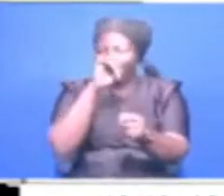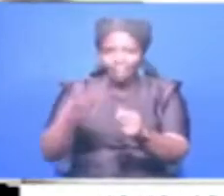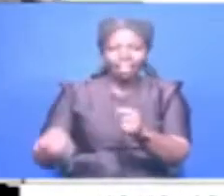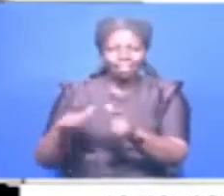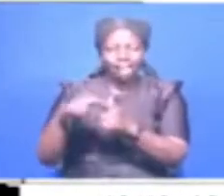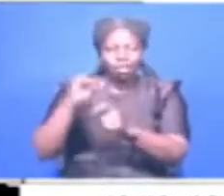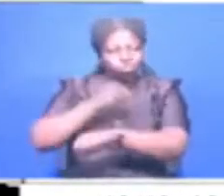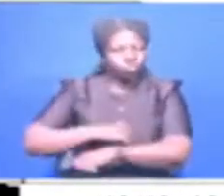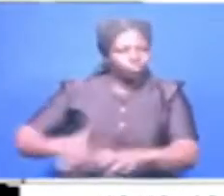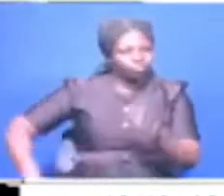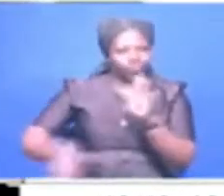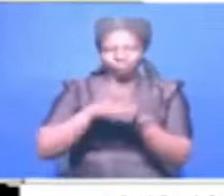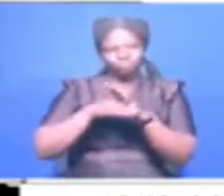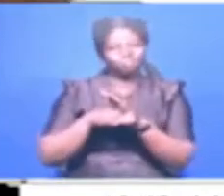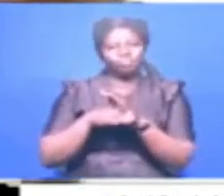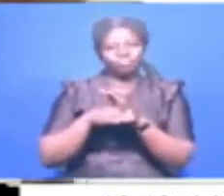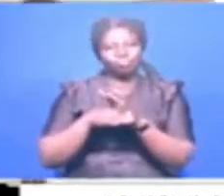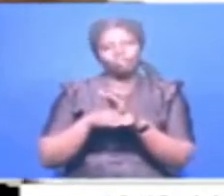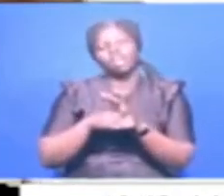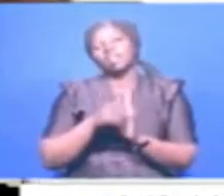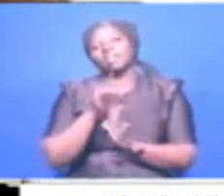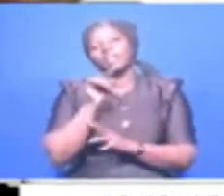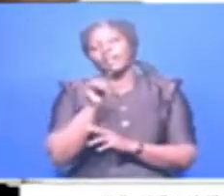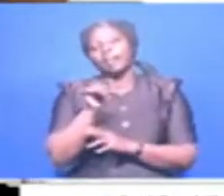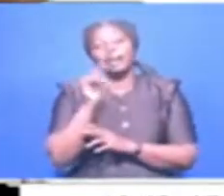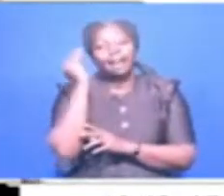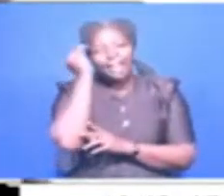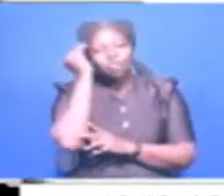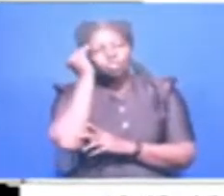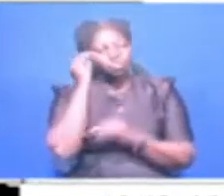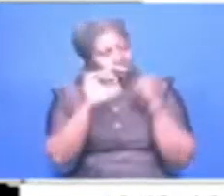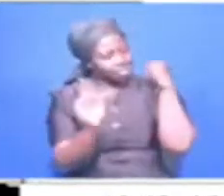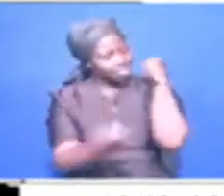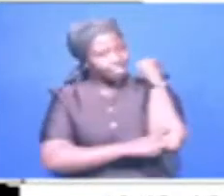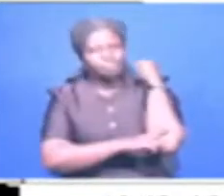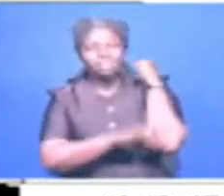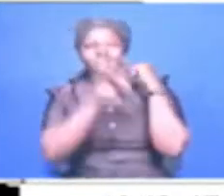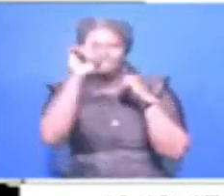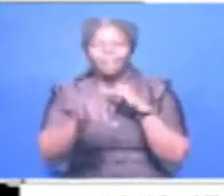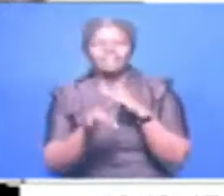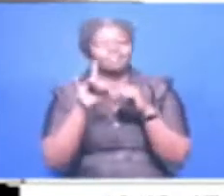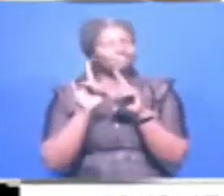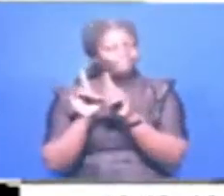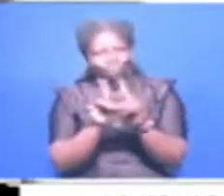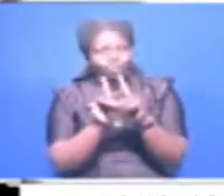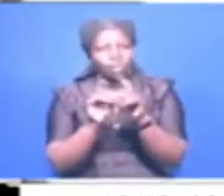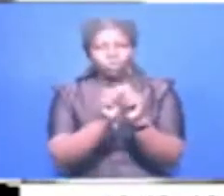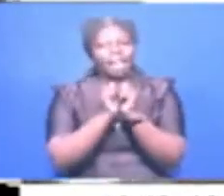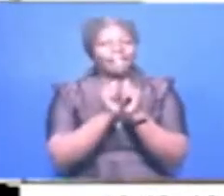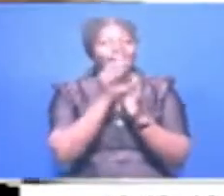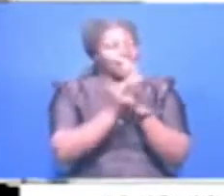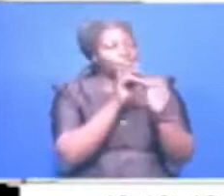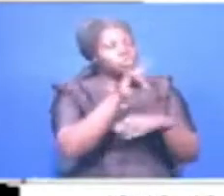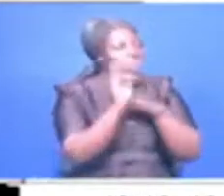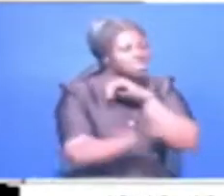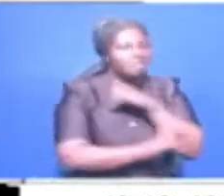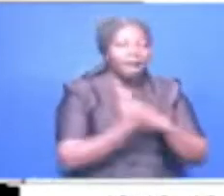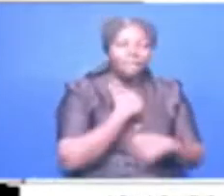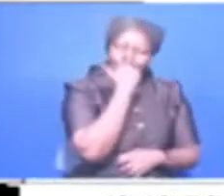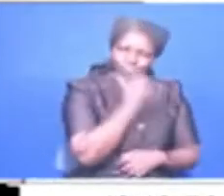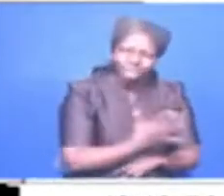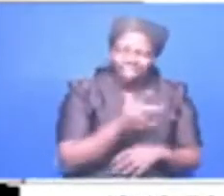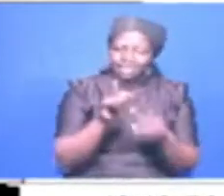shule. Na discipline na elimu inaenda pamoja. Kama wewe huna discipline, wewe huna elimu. Kama wewe